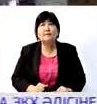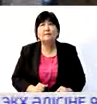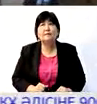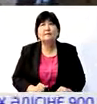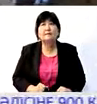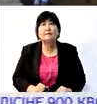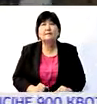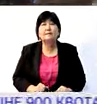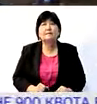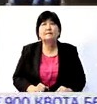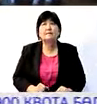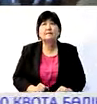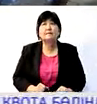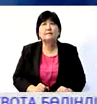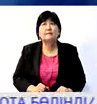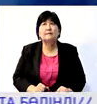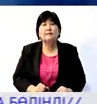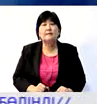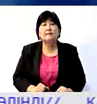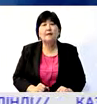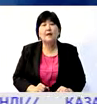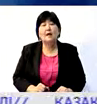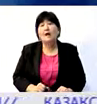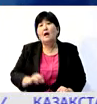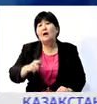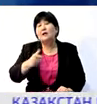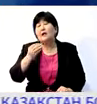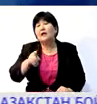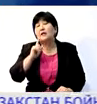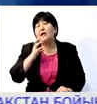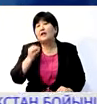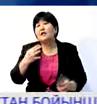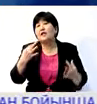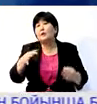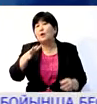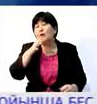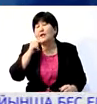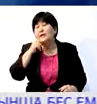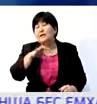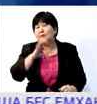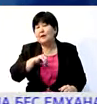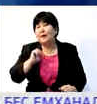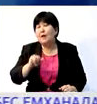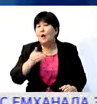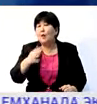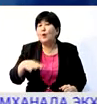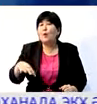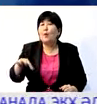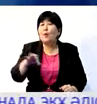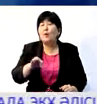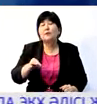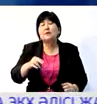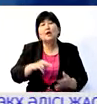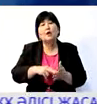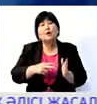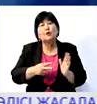Төрехан Қожахметов, Қызылорда телеарнасы. Жалағаштық жастар енді бос уақытын тиімді пайдалана алады. Ол үшін облыстық